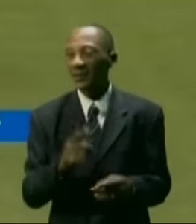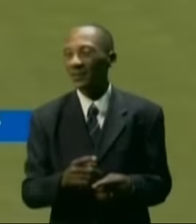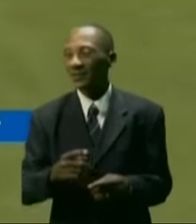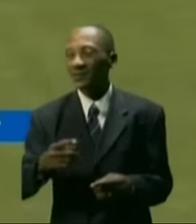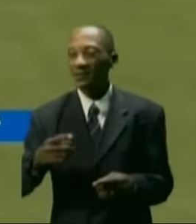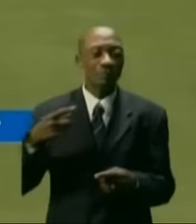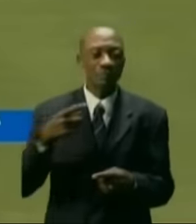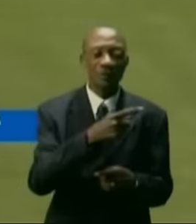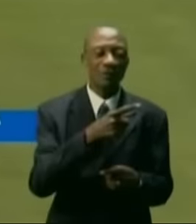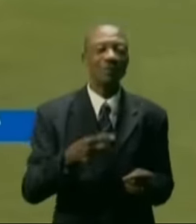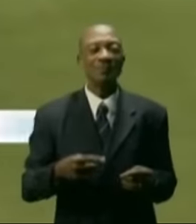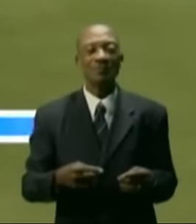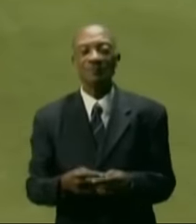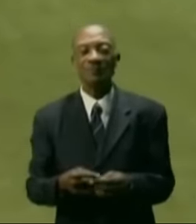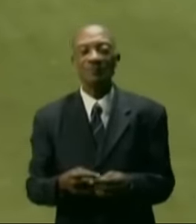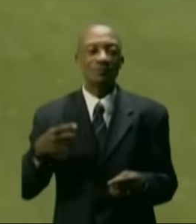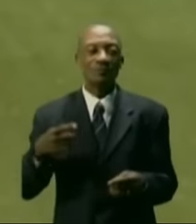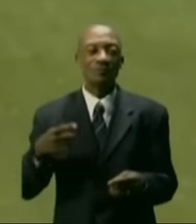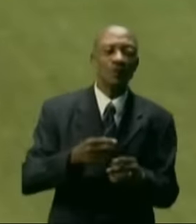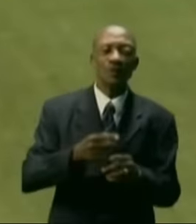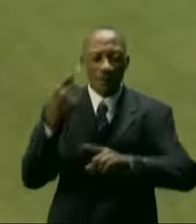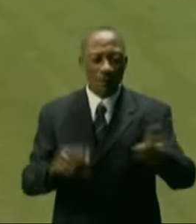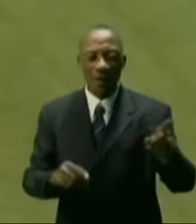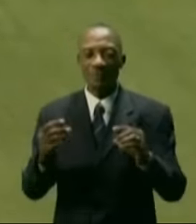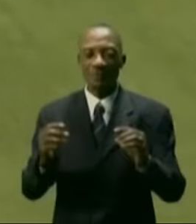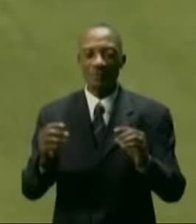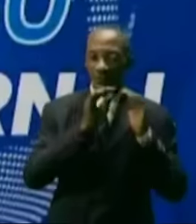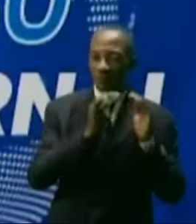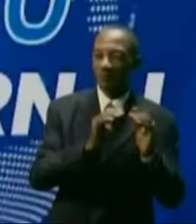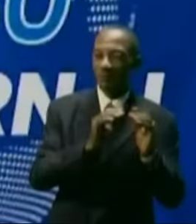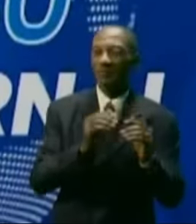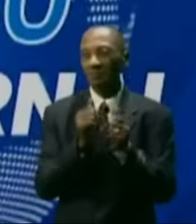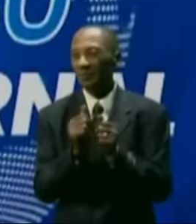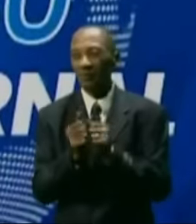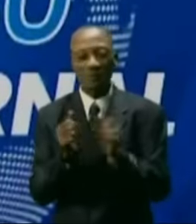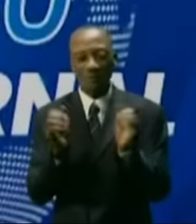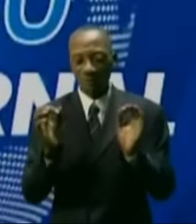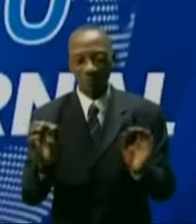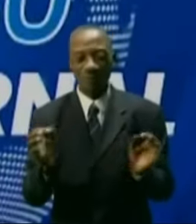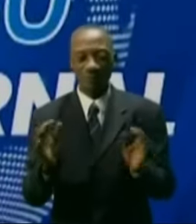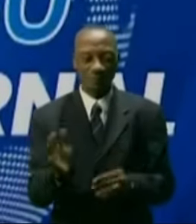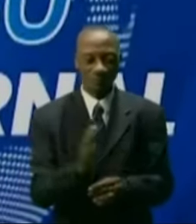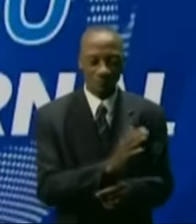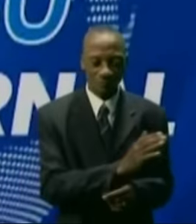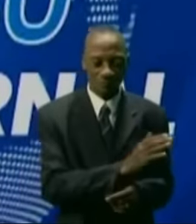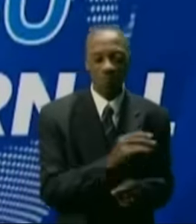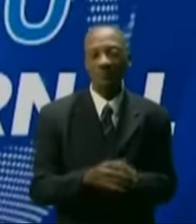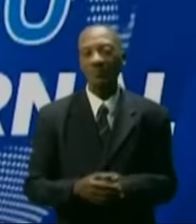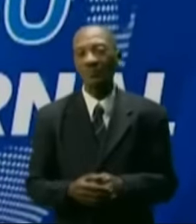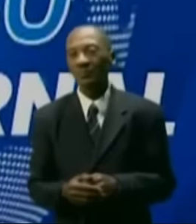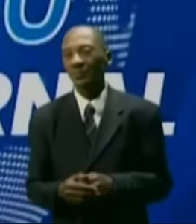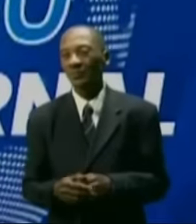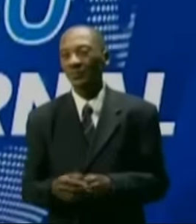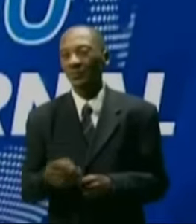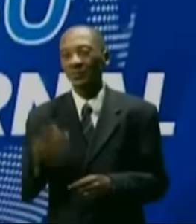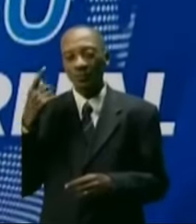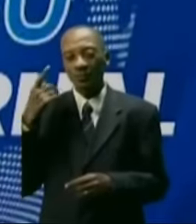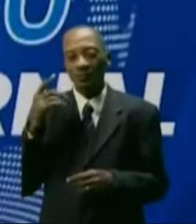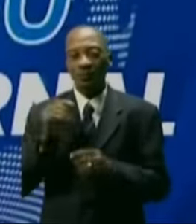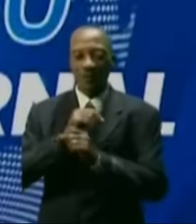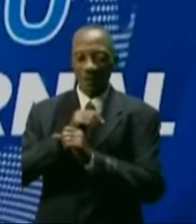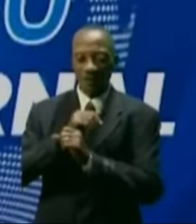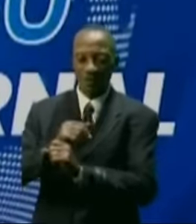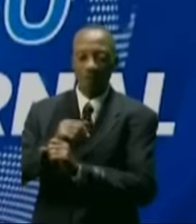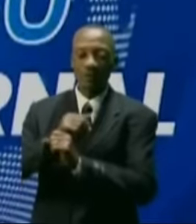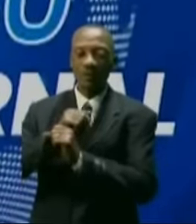et la 6e journée se joueront en mars 2025. Autre chose, dans le cadre de la sécurisation de la ville de Bounia et